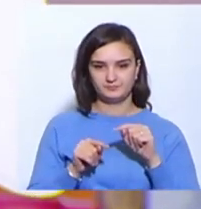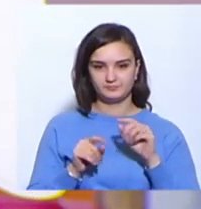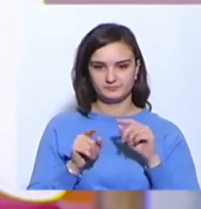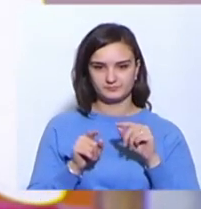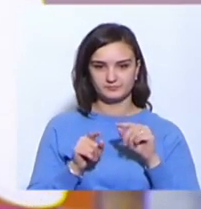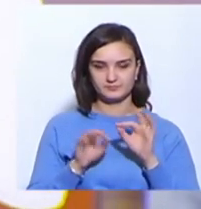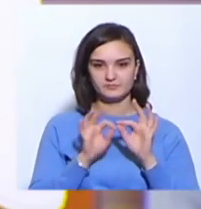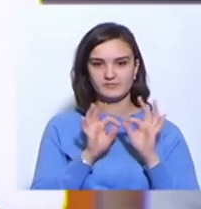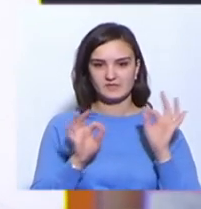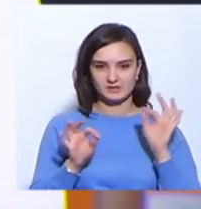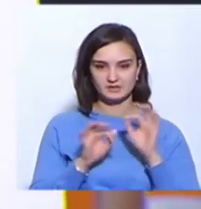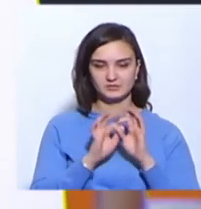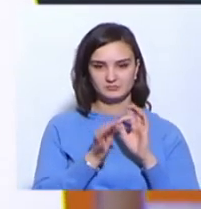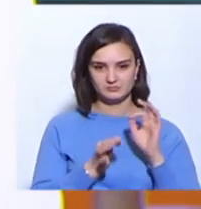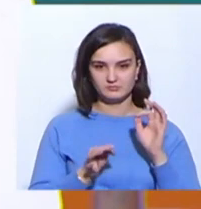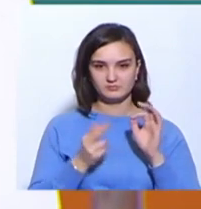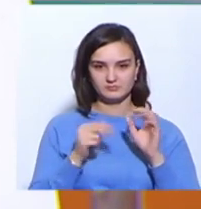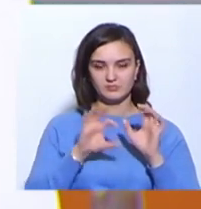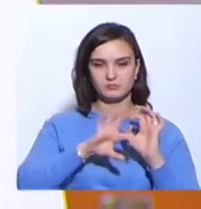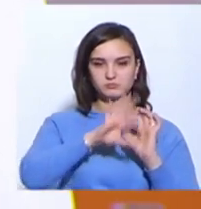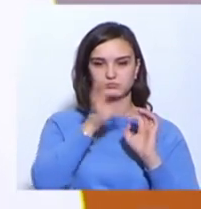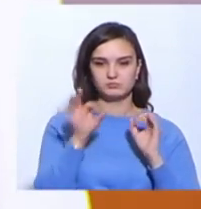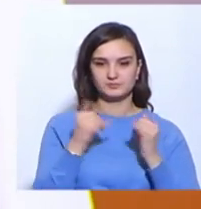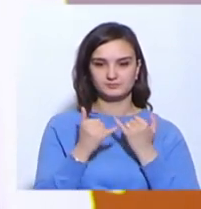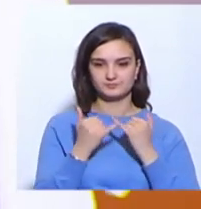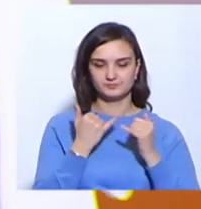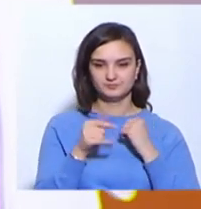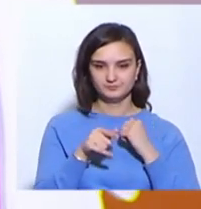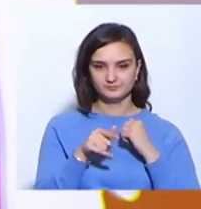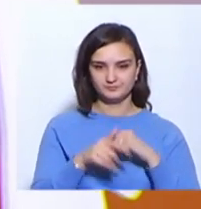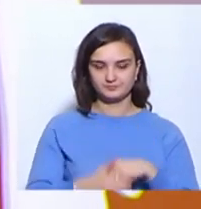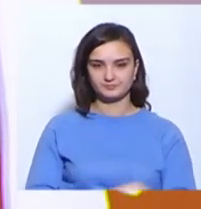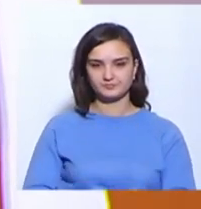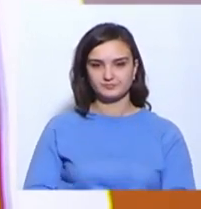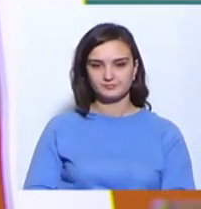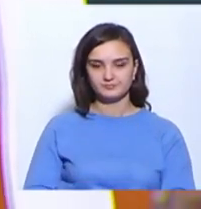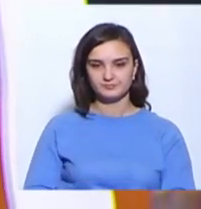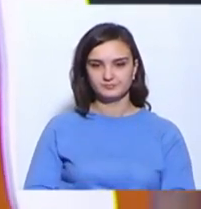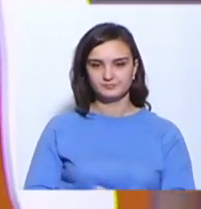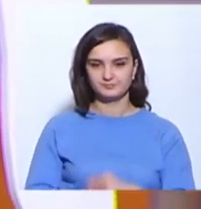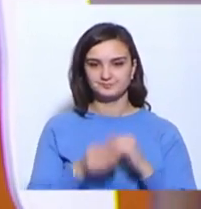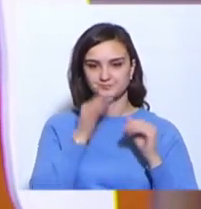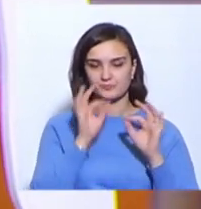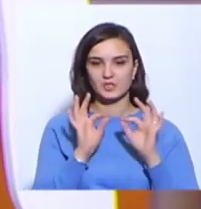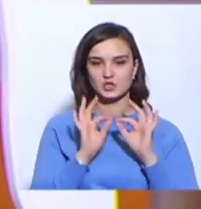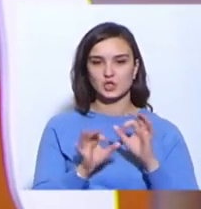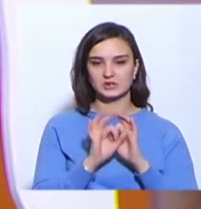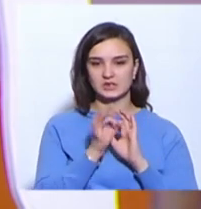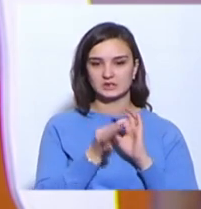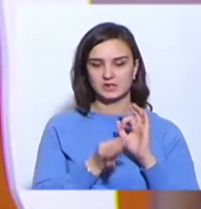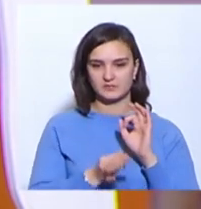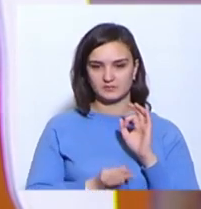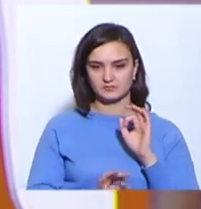წვრილი ნაწლავი. აი აქ მსხვილი ნაწლავი ყვითლად არის გამოყოფილი. შემდეგ აი შემდეგ სწორი ნაწლავის ბოთლის ფორმა